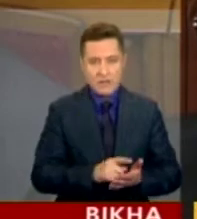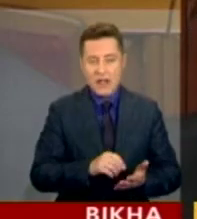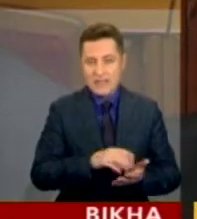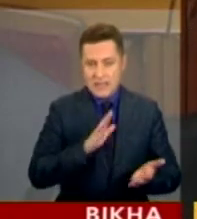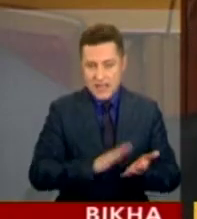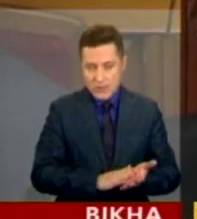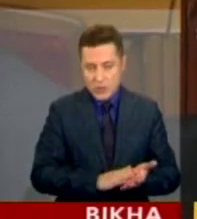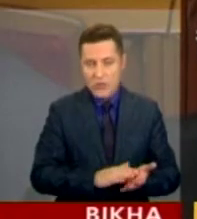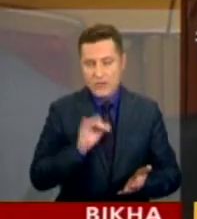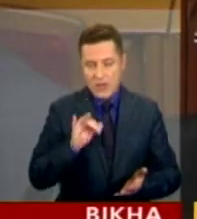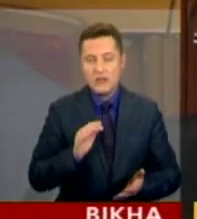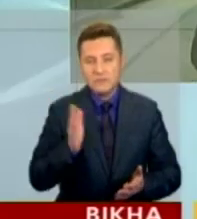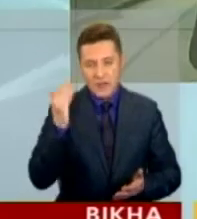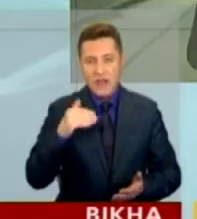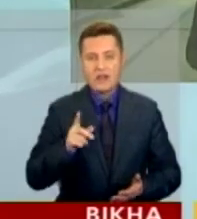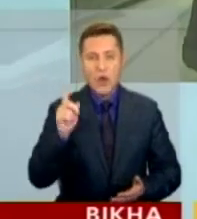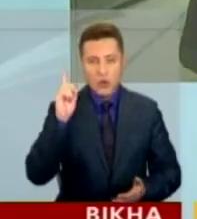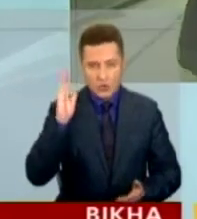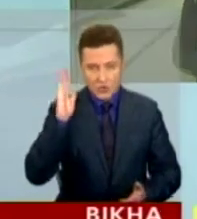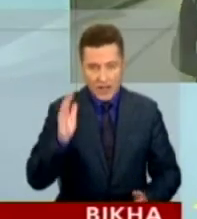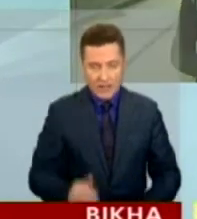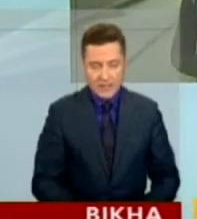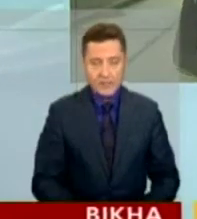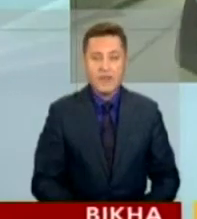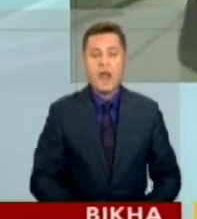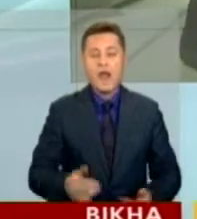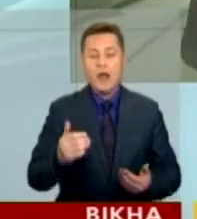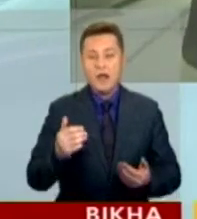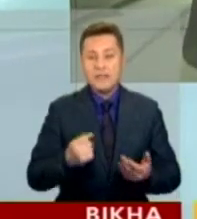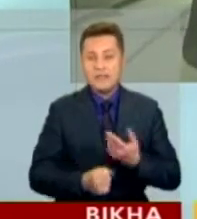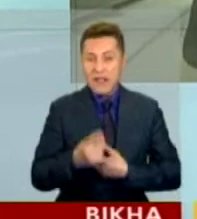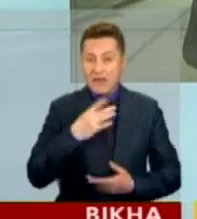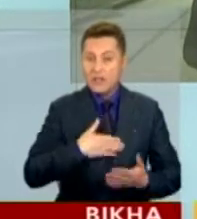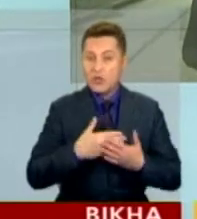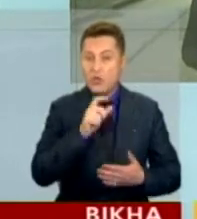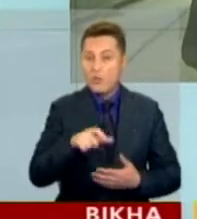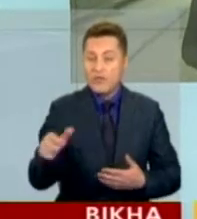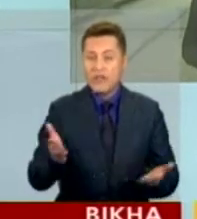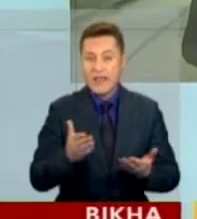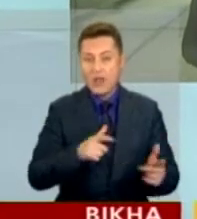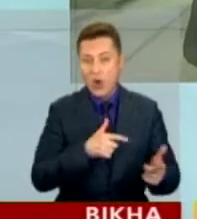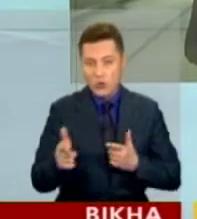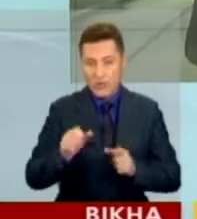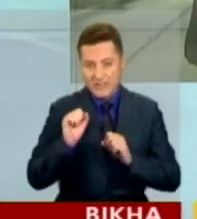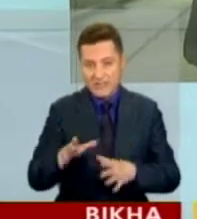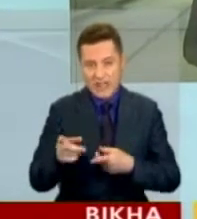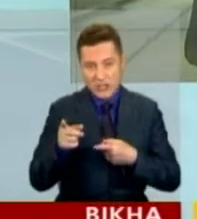і давайте ставити його на голосування. Отже, Борисе, чи з'явилися добровольці, які готові здати зброю?